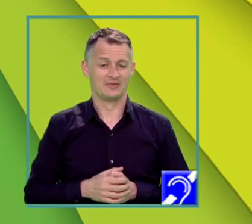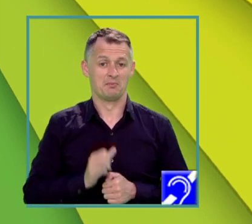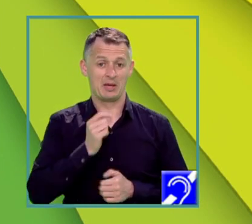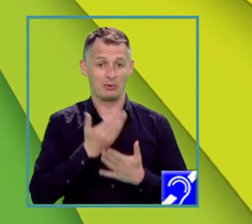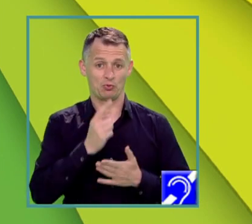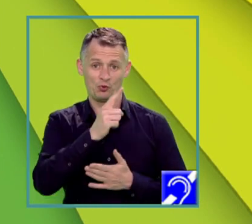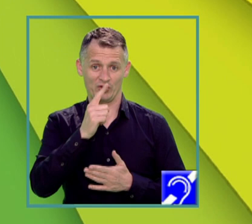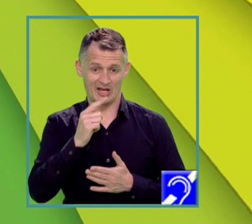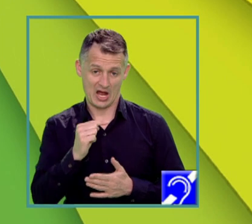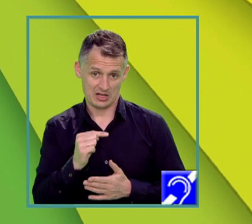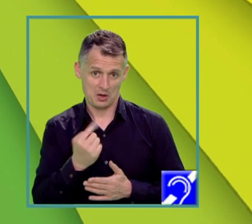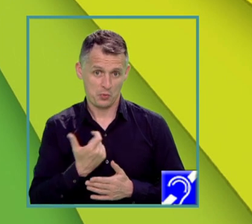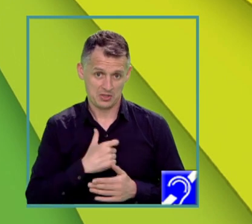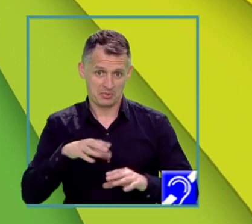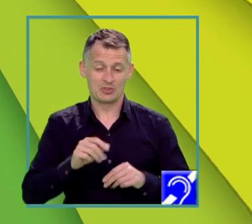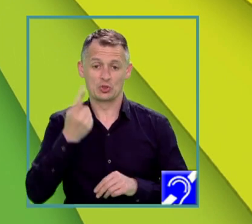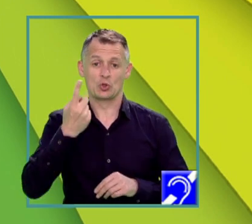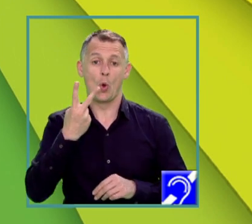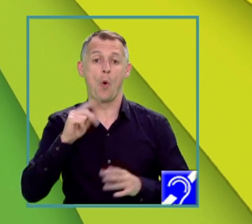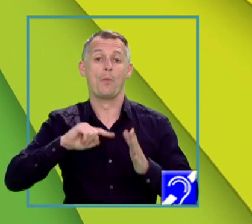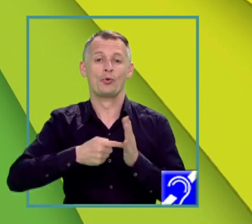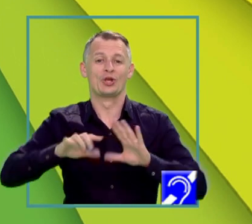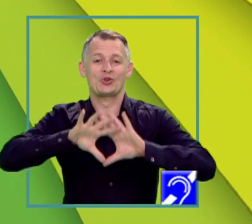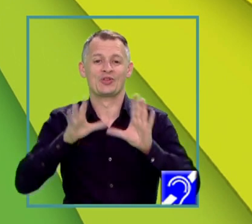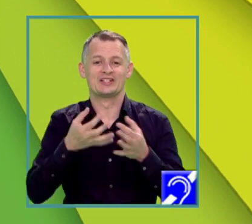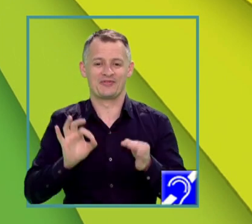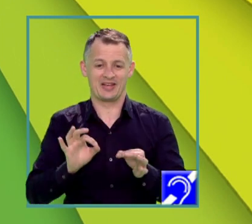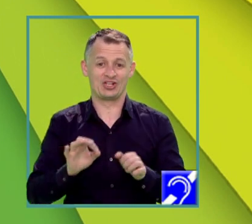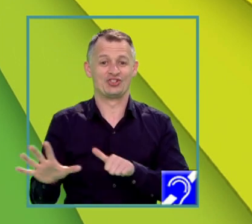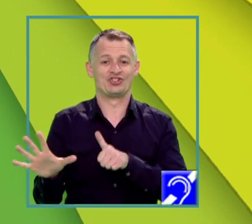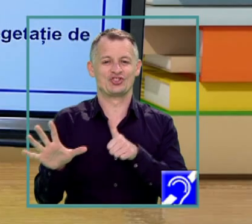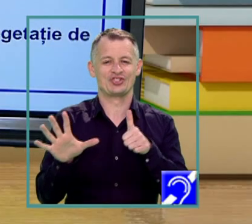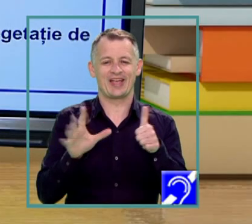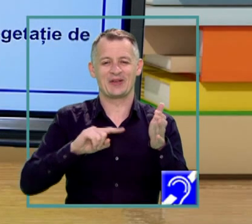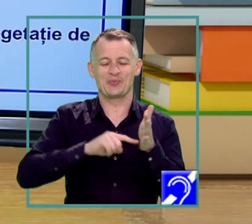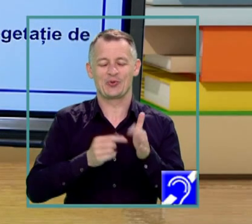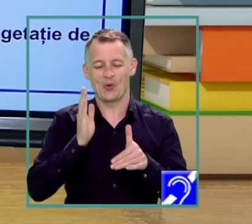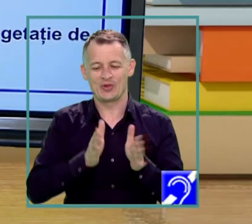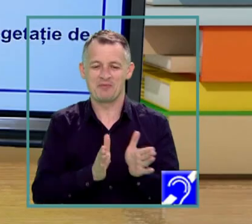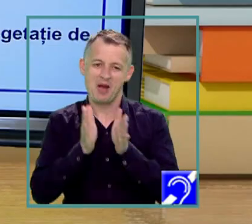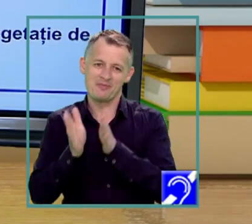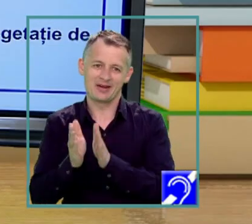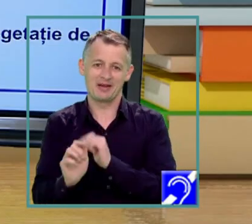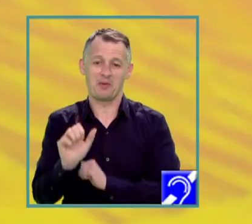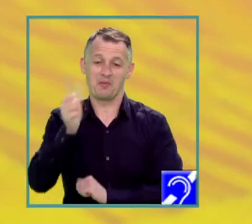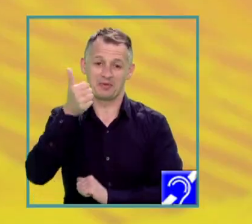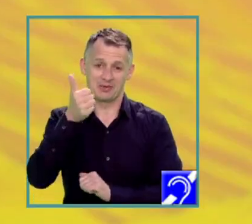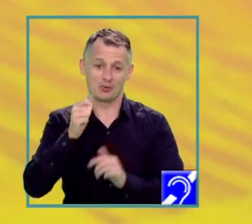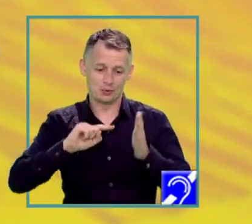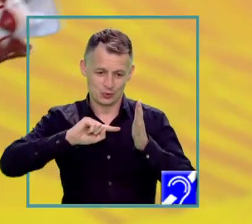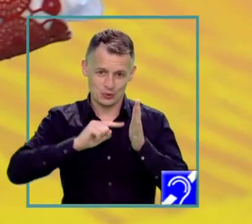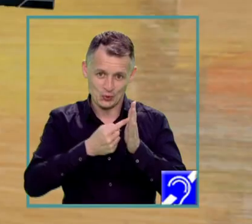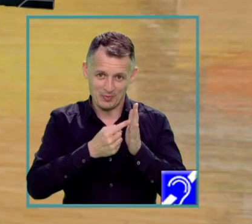corectez primi câte două puncte astfel că totalul să fie șase puncte ultima parte a primului subiect